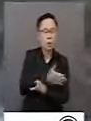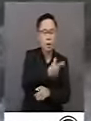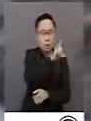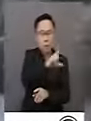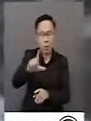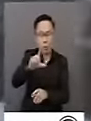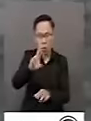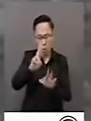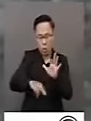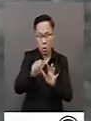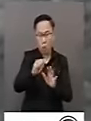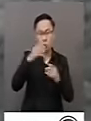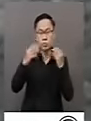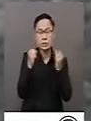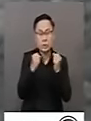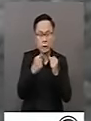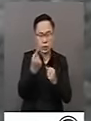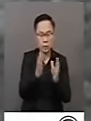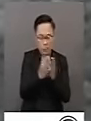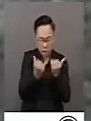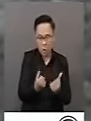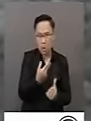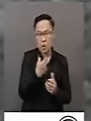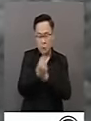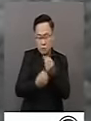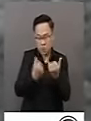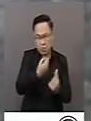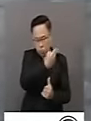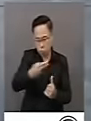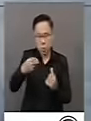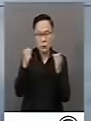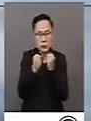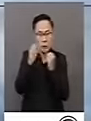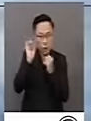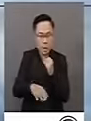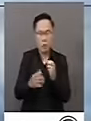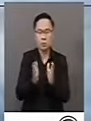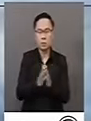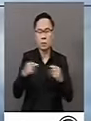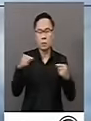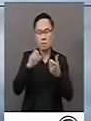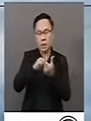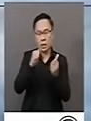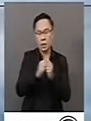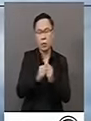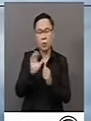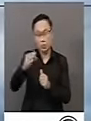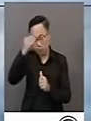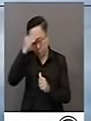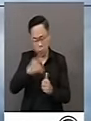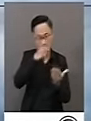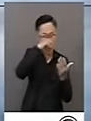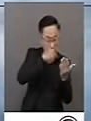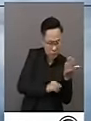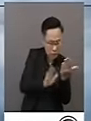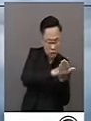อากาศเย็นนะครับมาเป็นเพียงช่วงสั้นๆรวมทั้งปีนี้ค่อนข้างที่จะแปรปรวนสำหรับสอากาศในประเทศไทยยังคงต้องจับตานะ